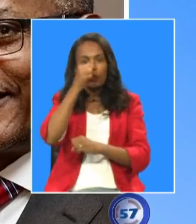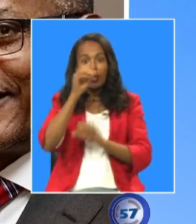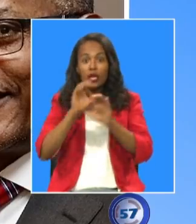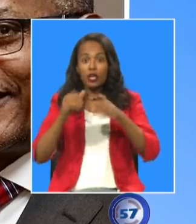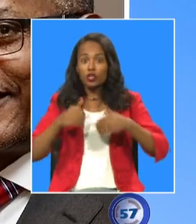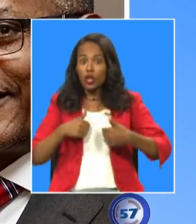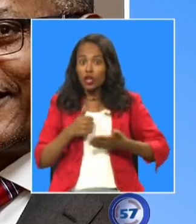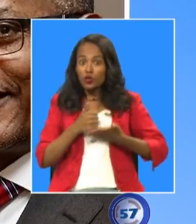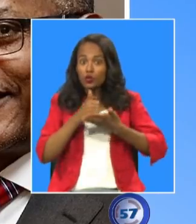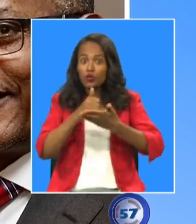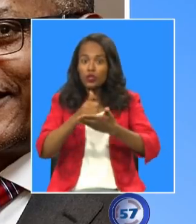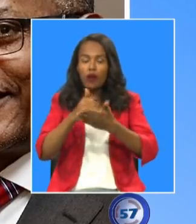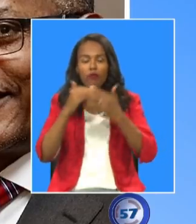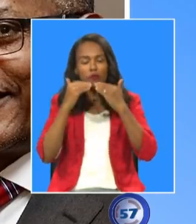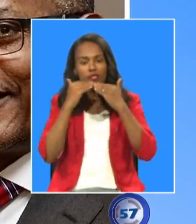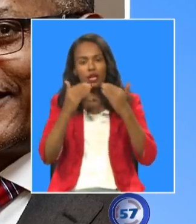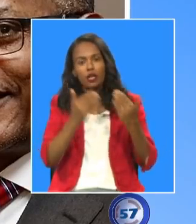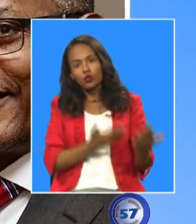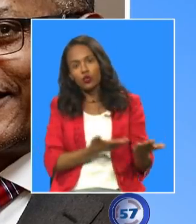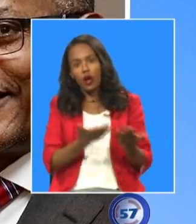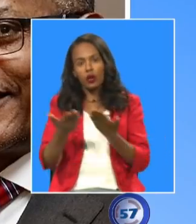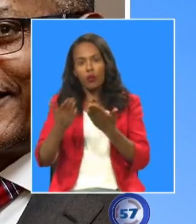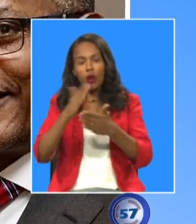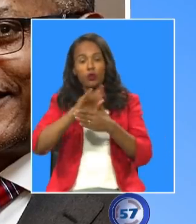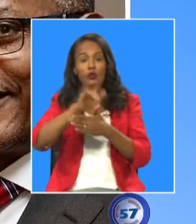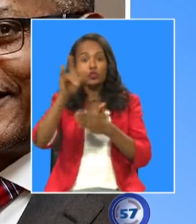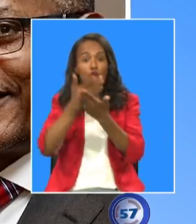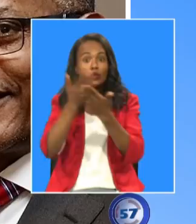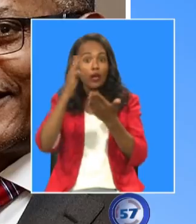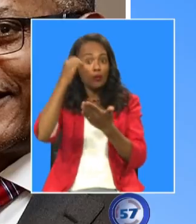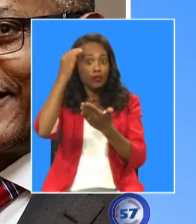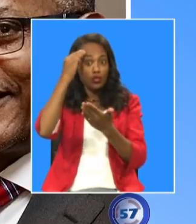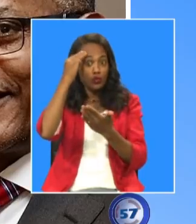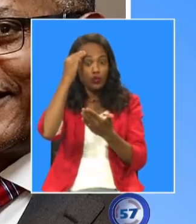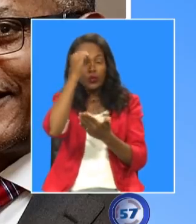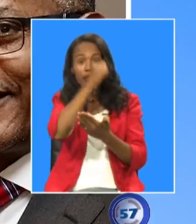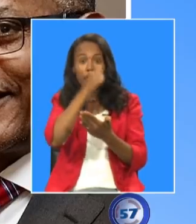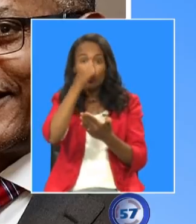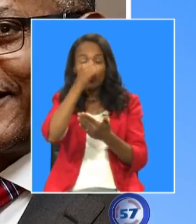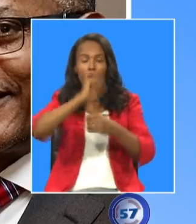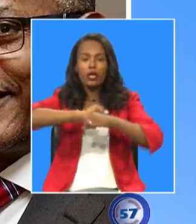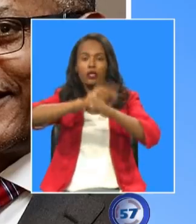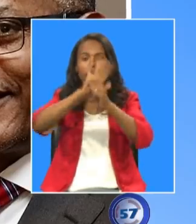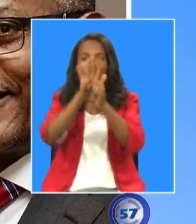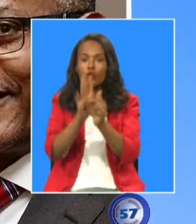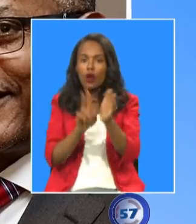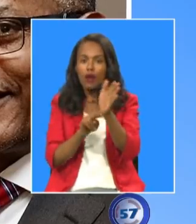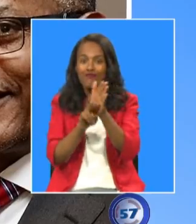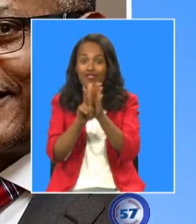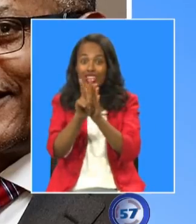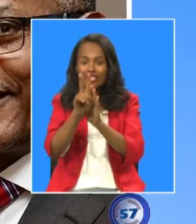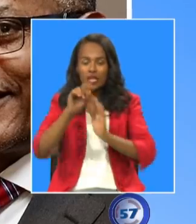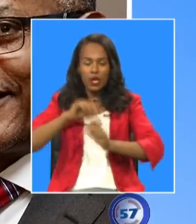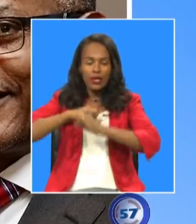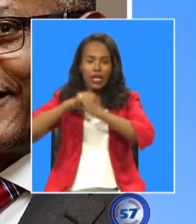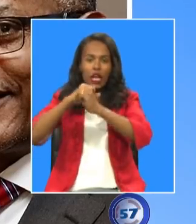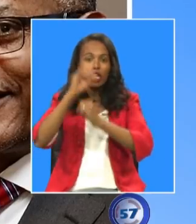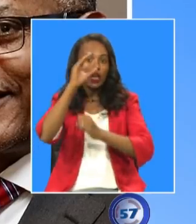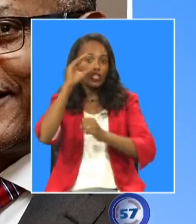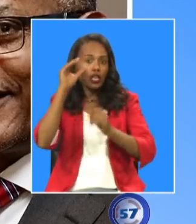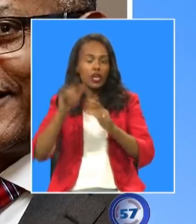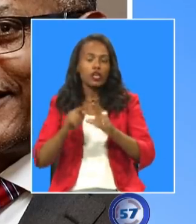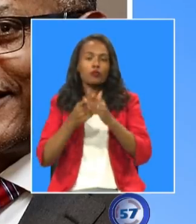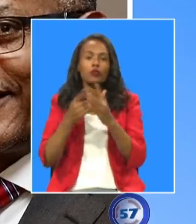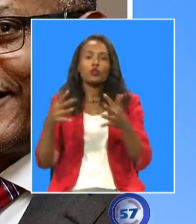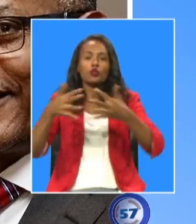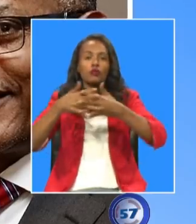ላለው ድጋፍም ምስጋናቸውን አቅርበዋል። ውጭ ጉዳይ ሚኒስትር ገዱ አንዳርጋቸው ኢትዮጵያ የኮቪድ-19 ወረርሽኝን ለመግታት ከቻይና ጋር የጀመረችውን